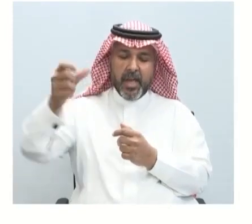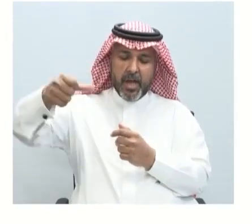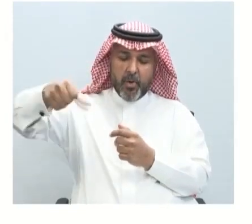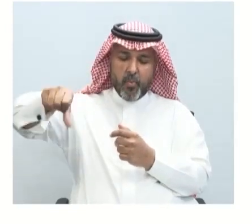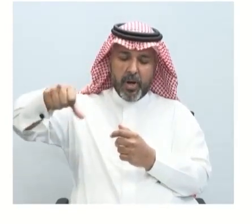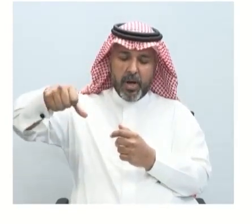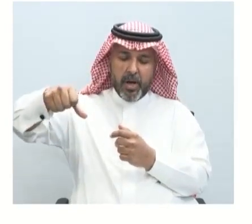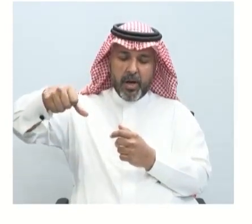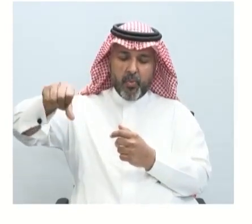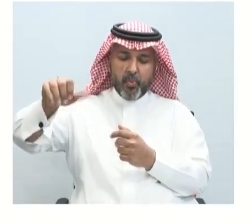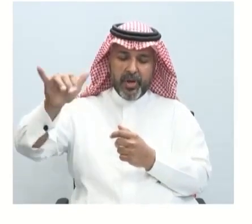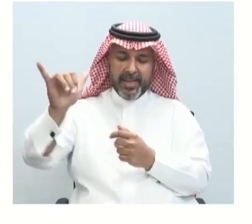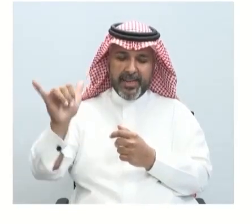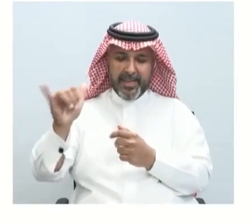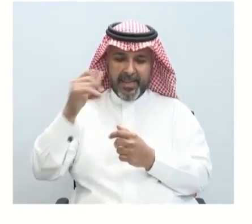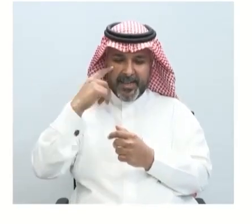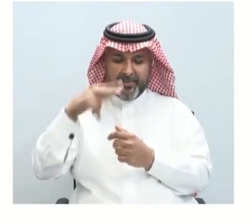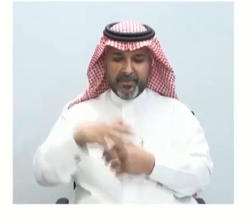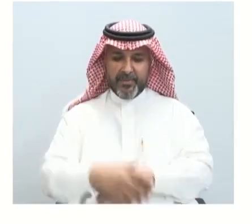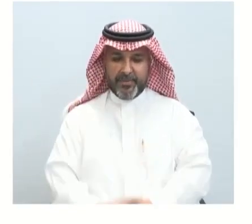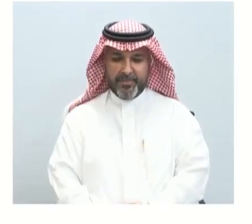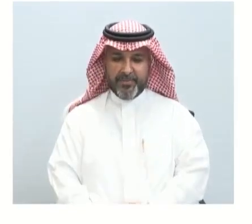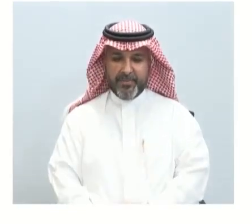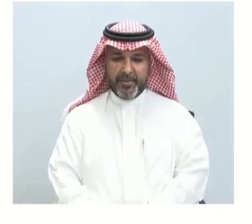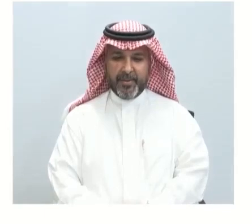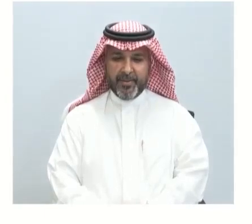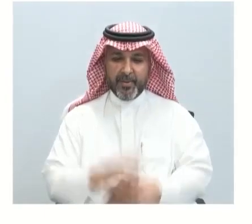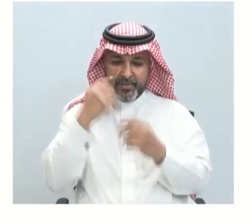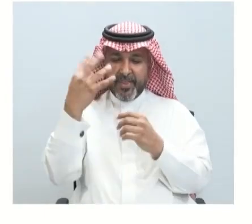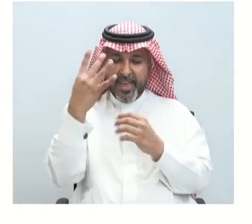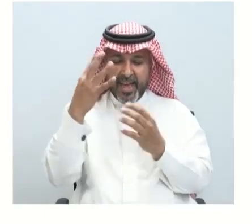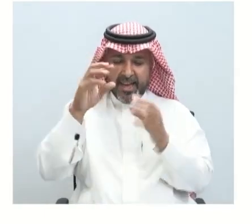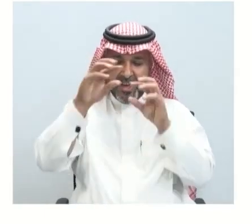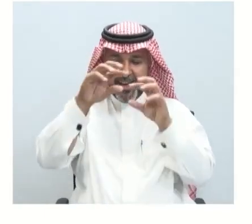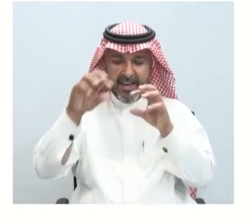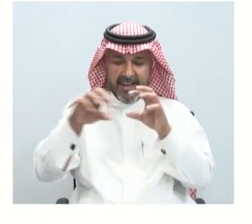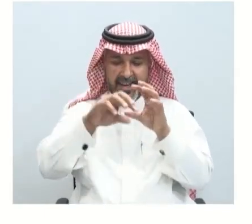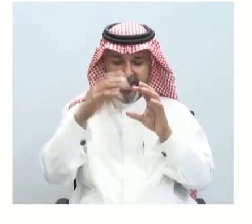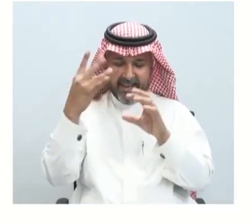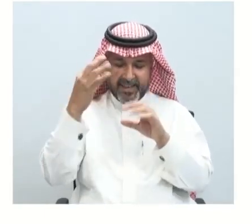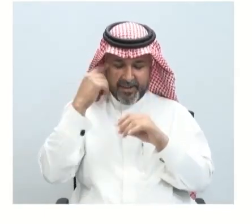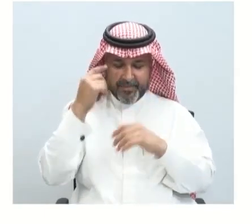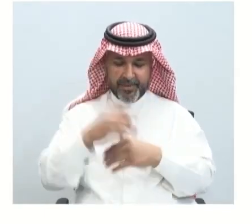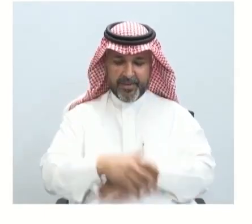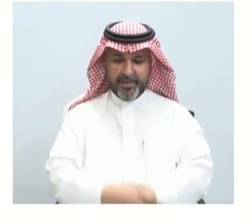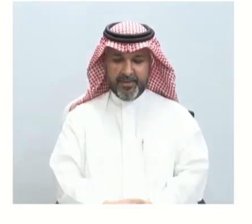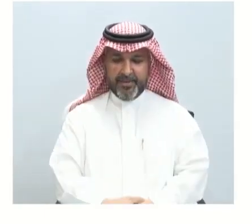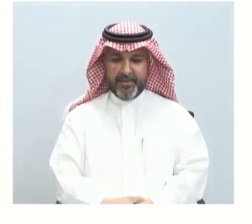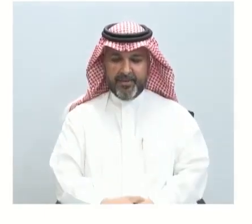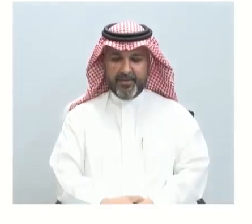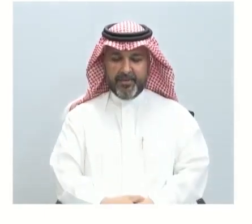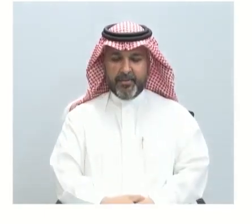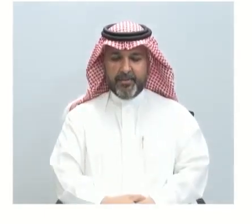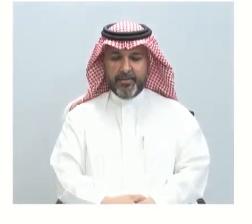الاحمر الداكن وجود اربعه انويه هنا في هذه الصوره بدات تتواجد هذه الانويه كذلك تتحلل خيوط المغزل